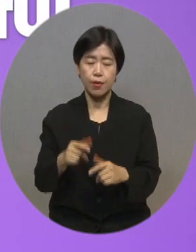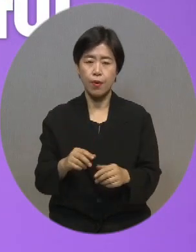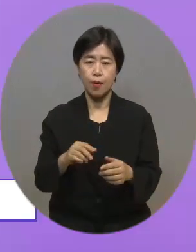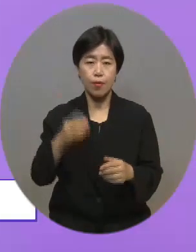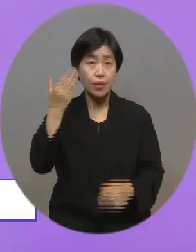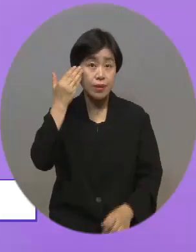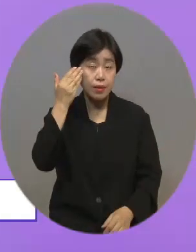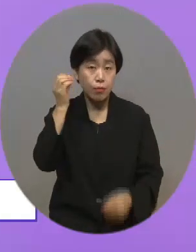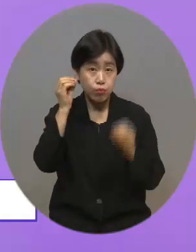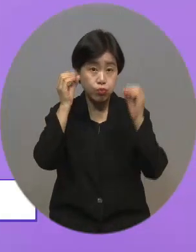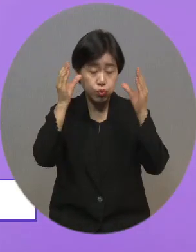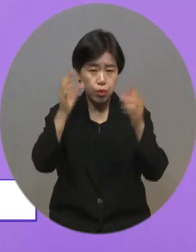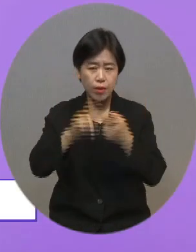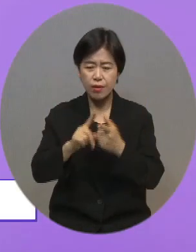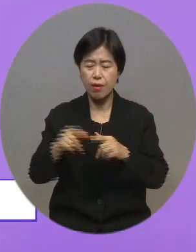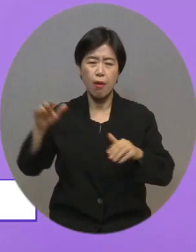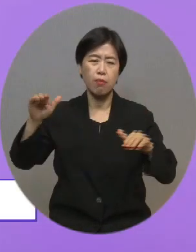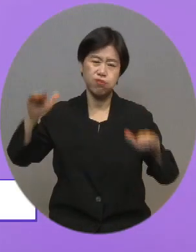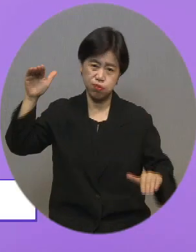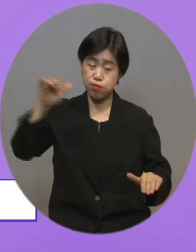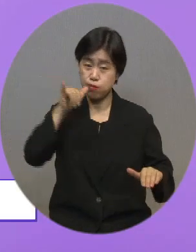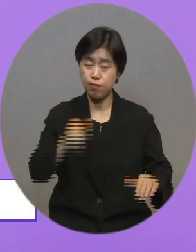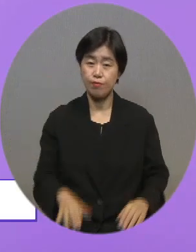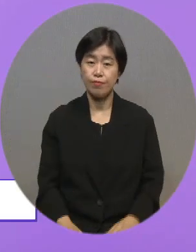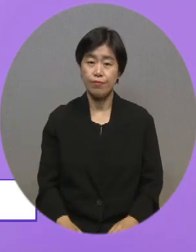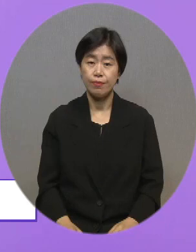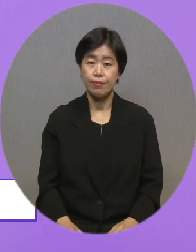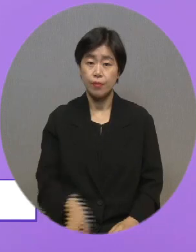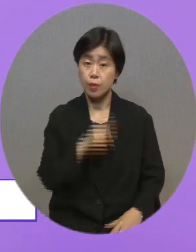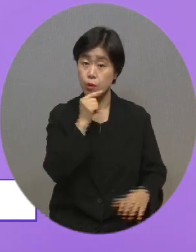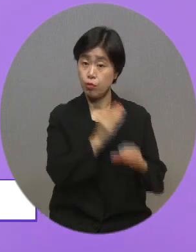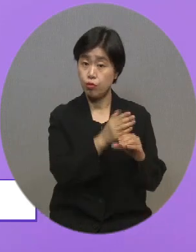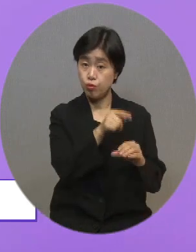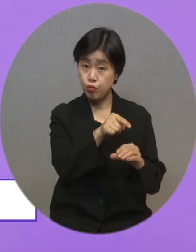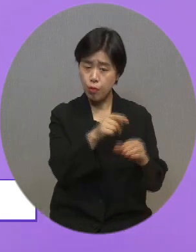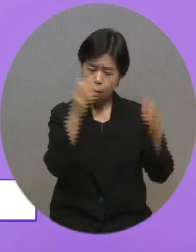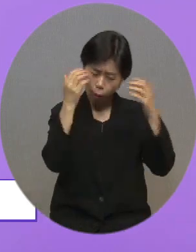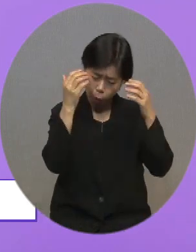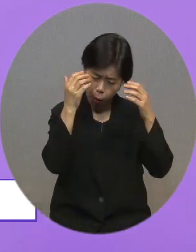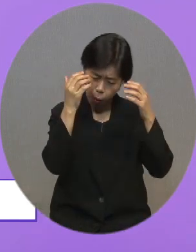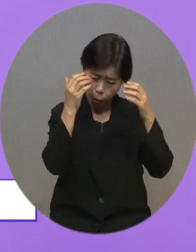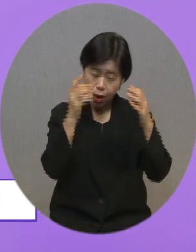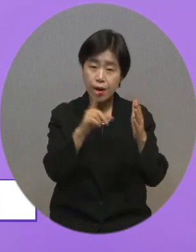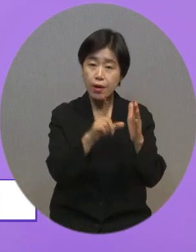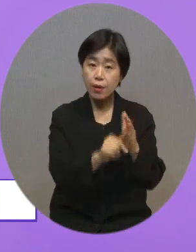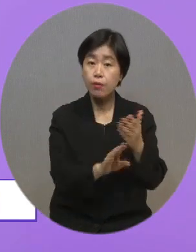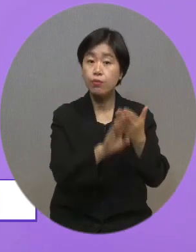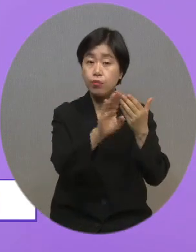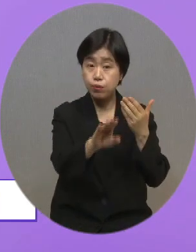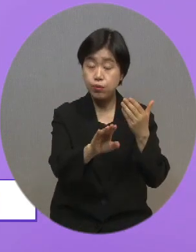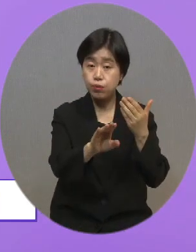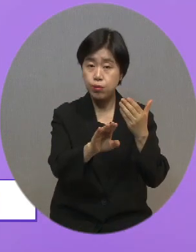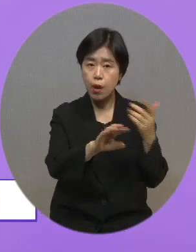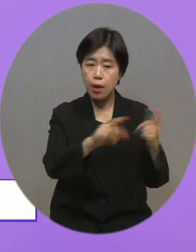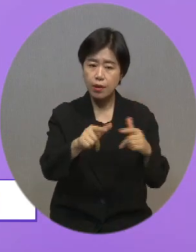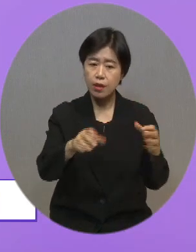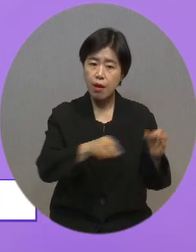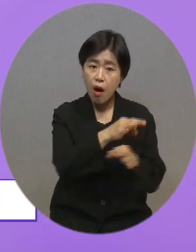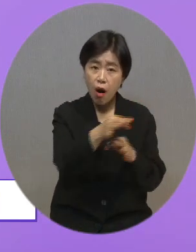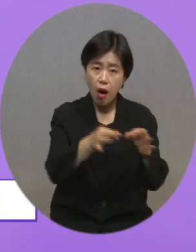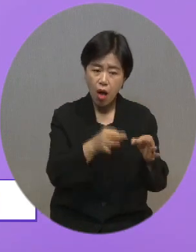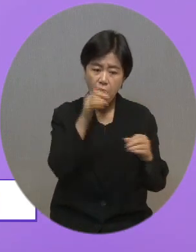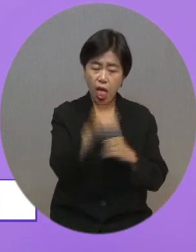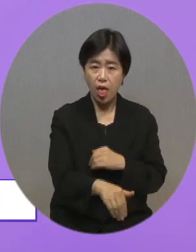같고요. 북한 같은 경우는 그 고난의 시기 이후에 경제 사정이 좀 많이 어려지면서 특별히 국경 지역을